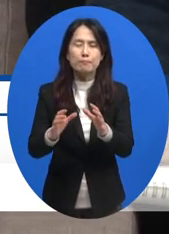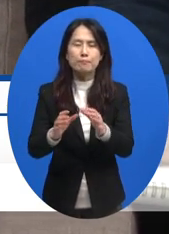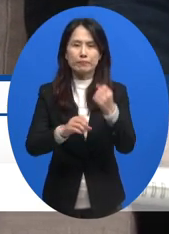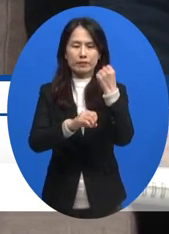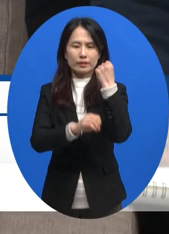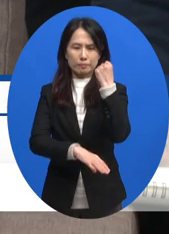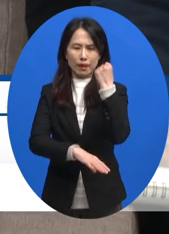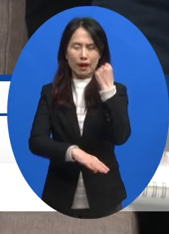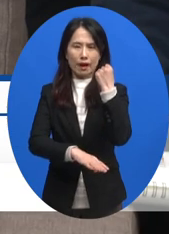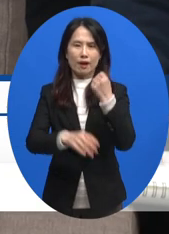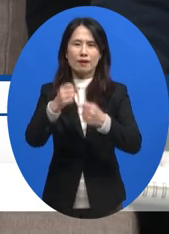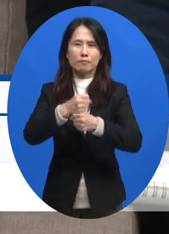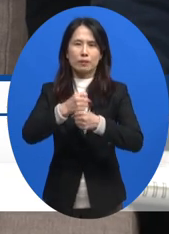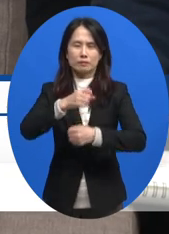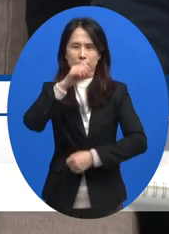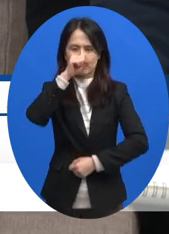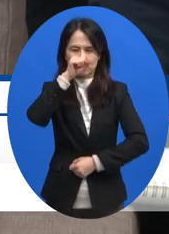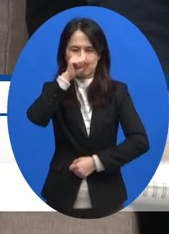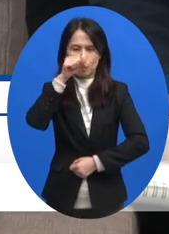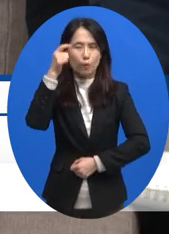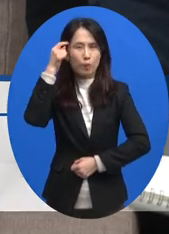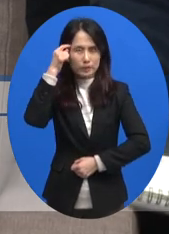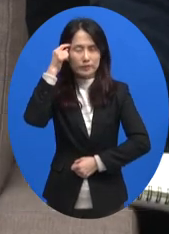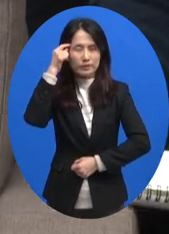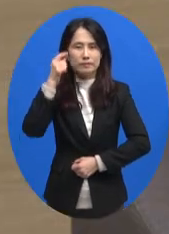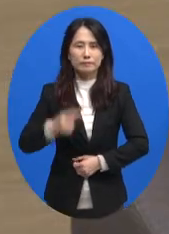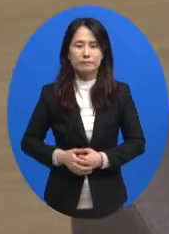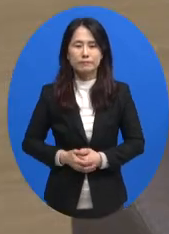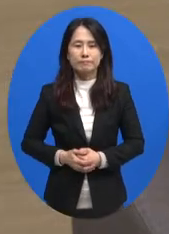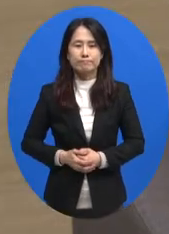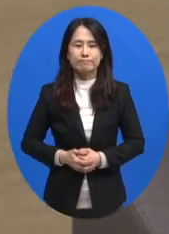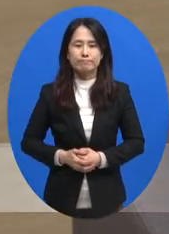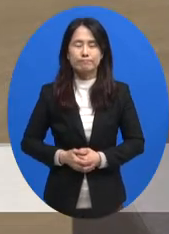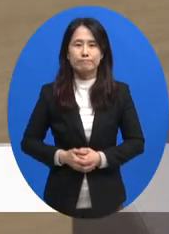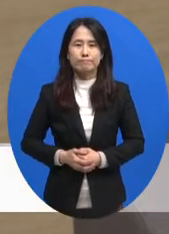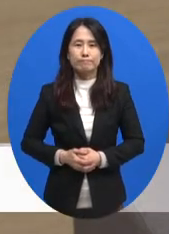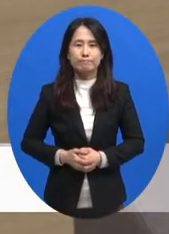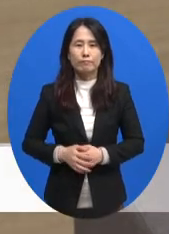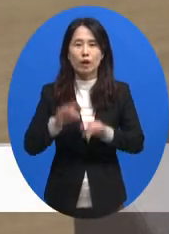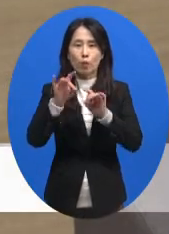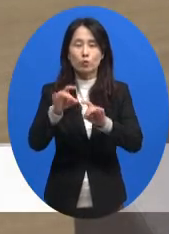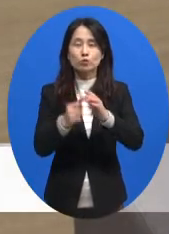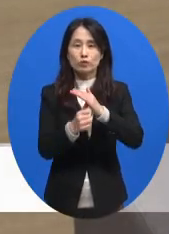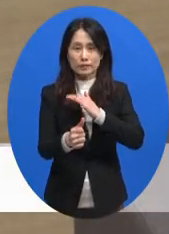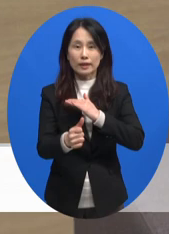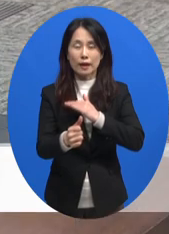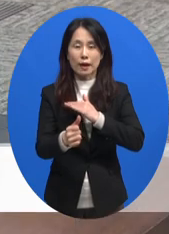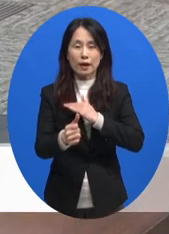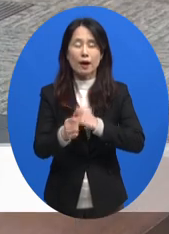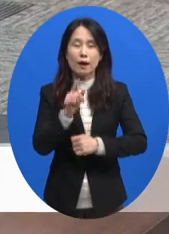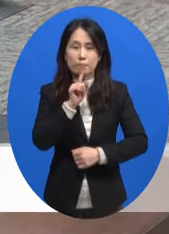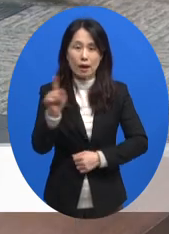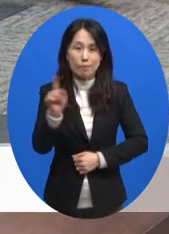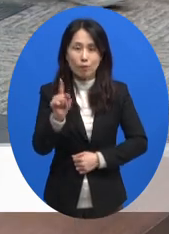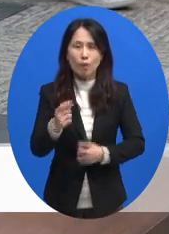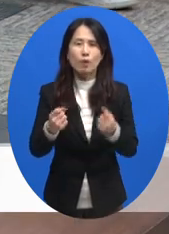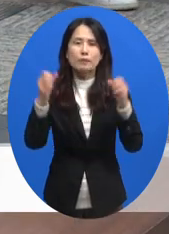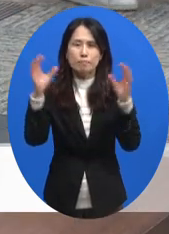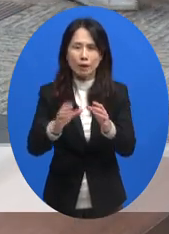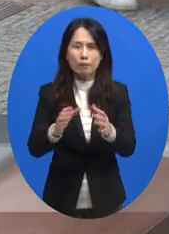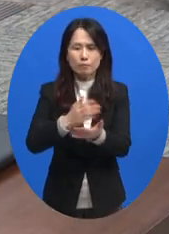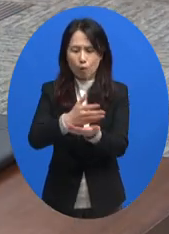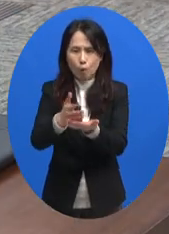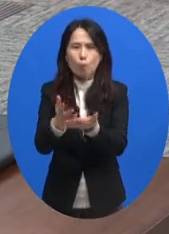기반을 만들었으면 좋겠다는 생각을 해봅니다. 이에 캐서린 레이퍼 주한 호주 대사는 협력할 분야가